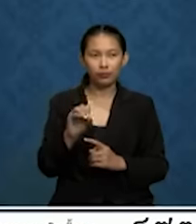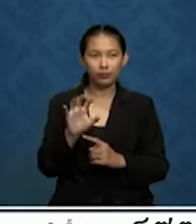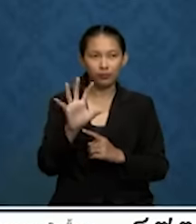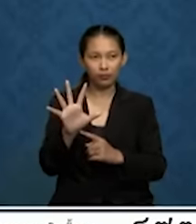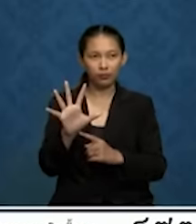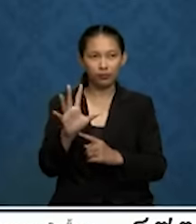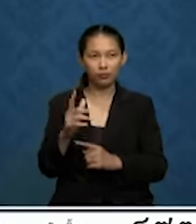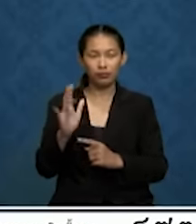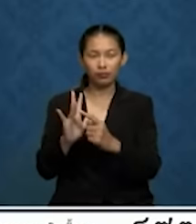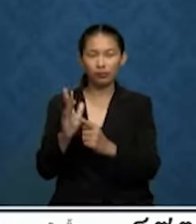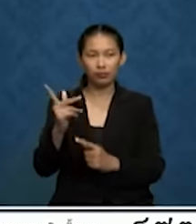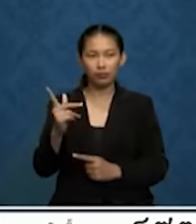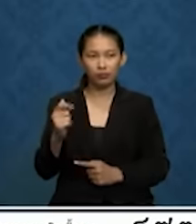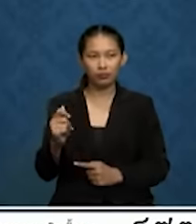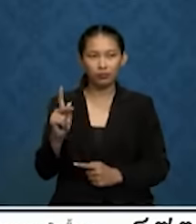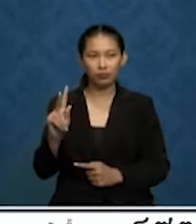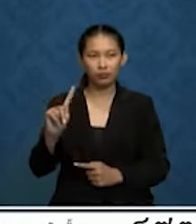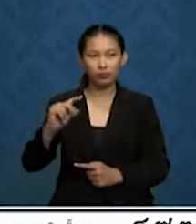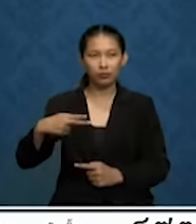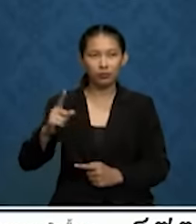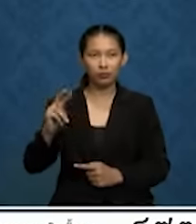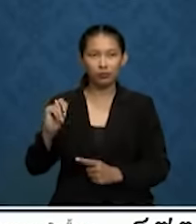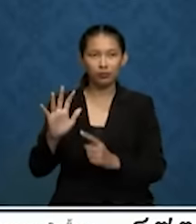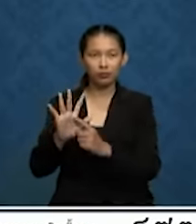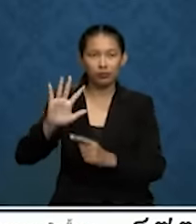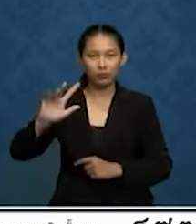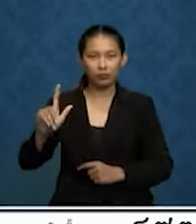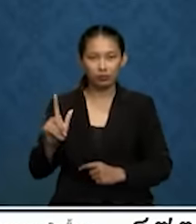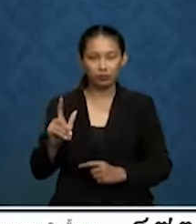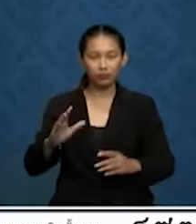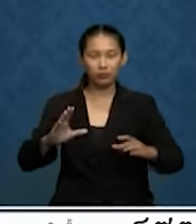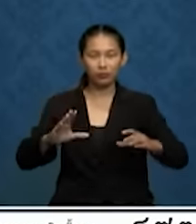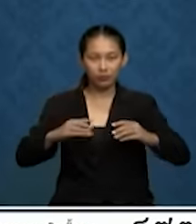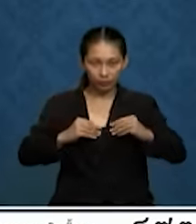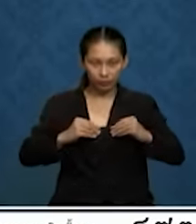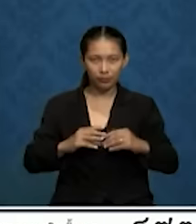495นายเอกธนัทอินรอด เอกธนัทอินรอดเห็นชอบครับ